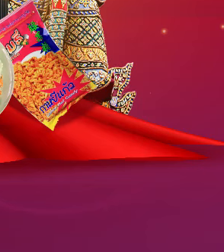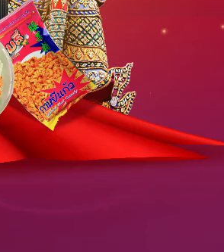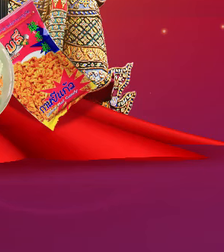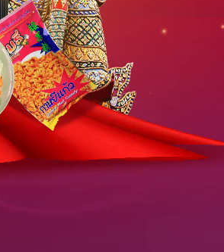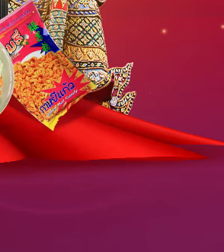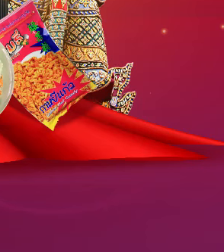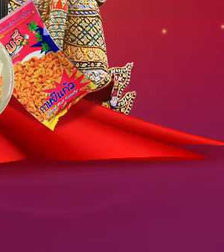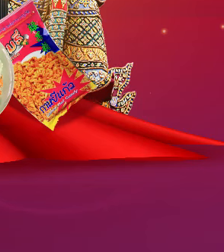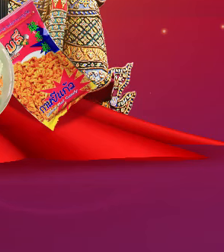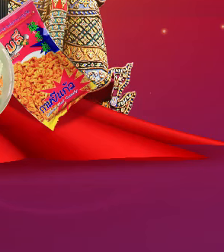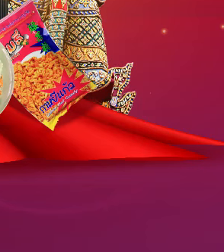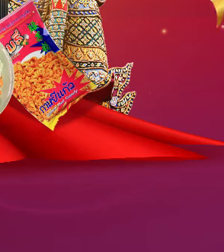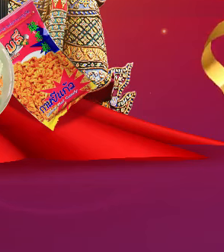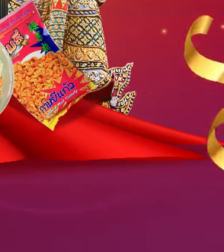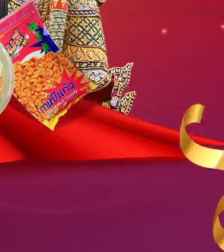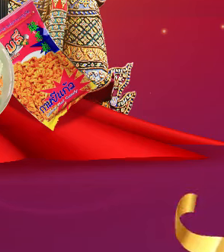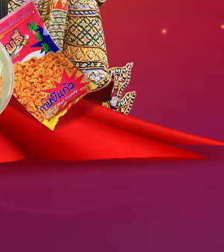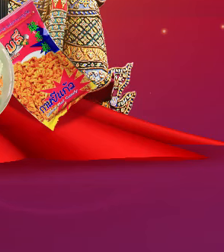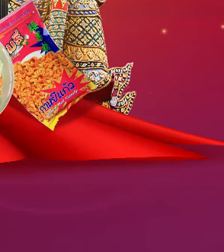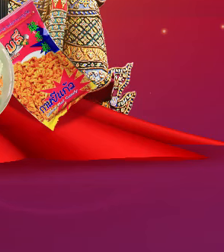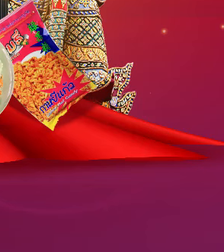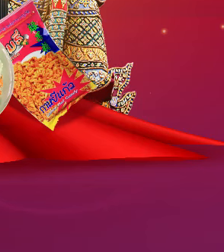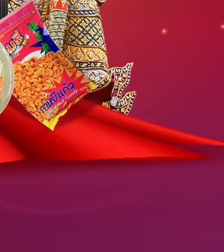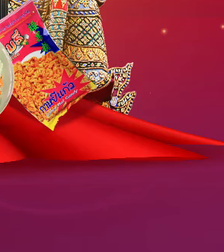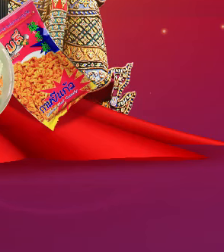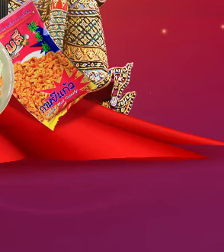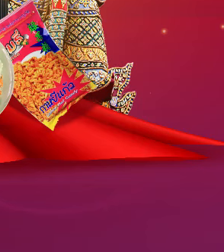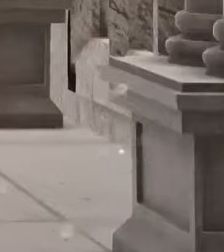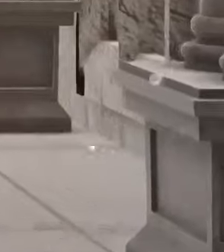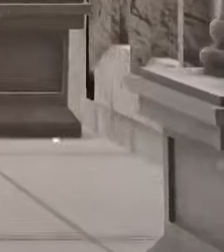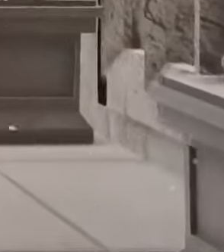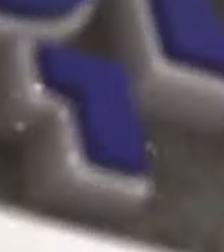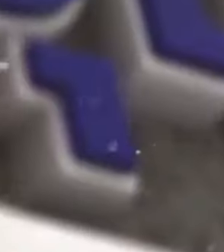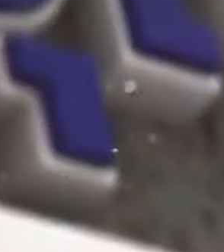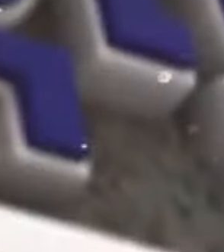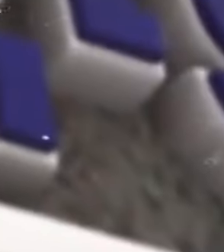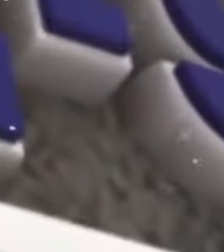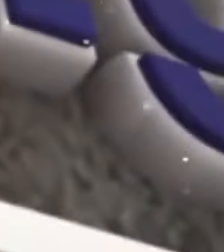ช้อปสินค้าของดีทั่วไทยกับพี่ไพรที่ Thailand Postmart